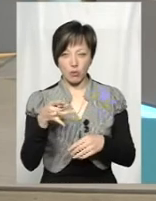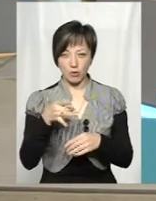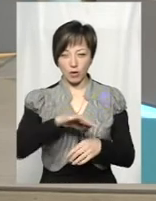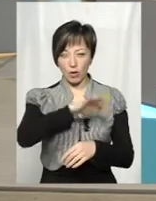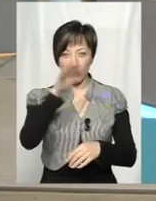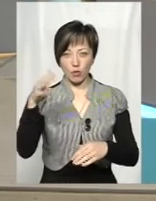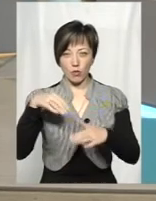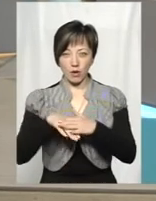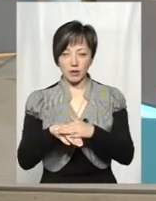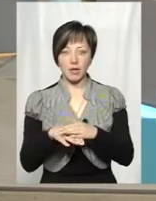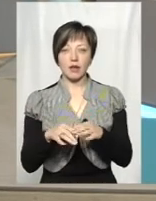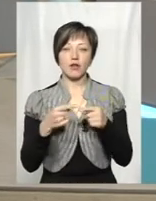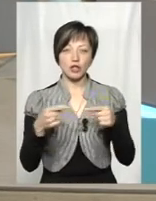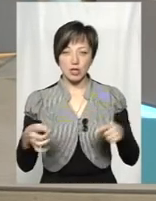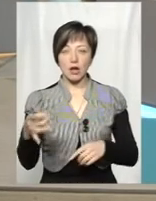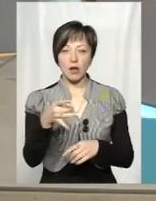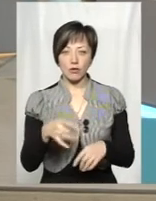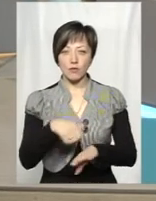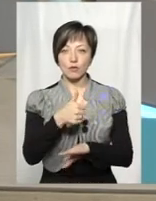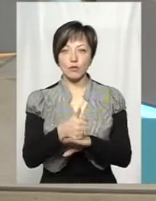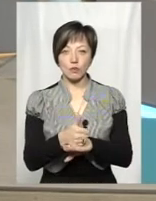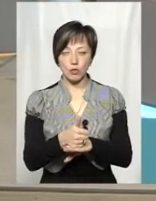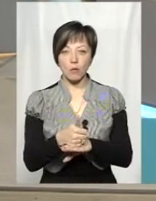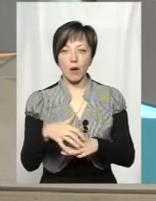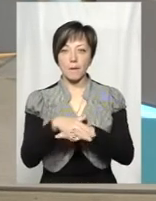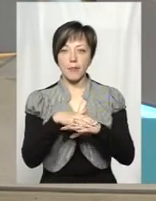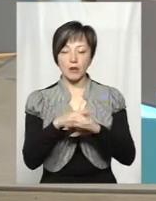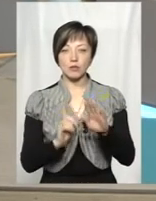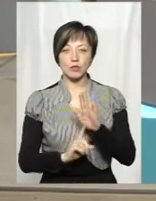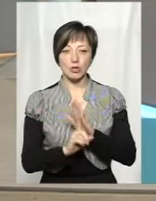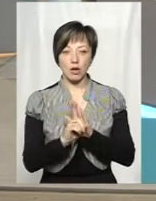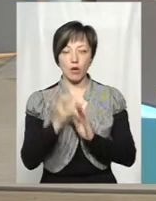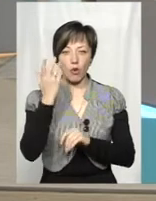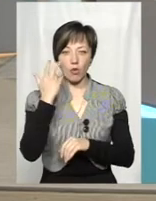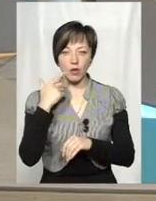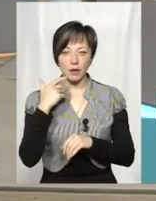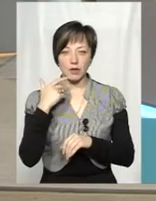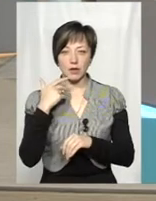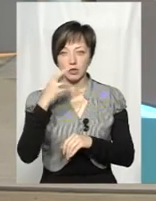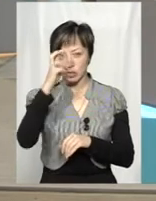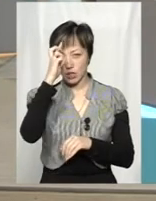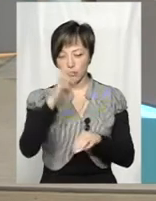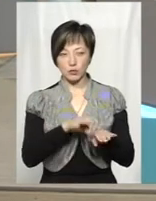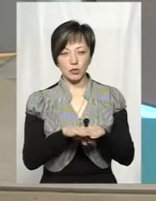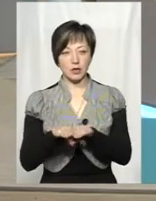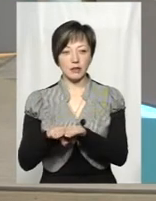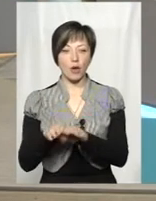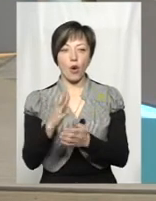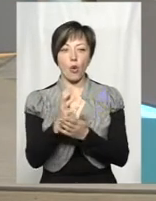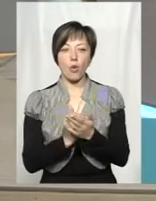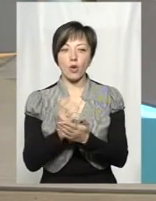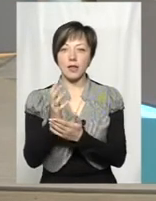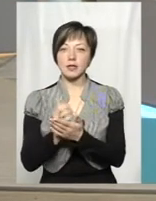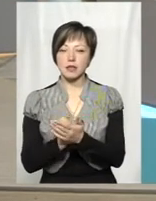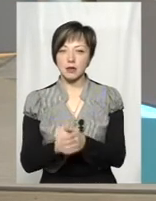тільки в інших районах області. В основному масово почалося, коли на державному рівні колекціонерство